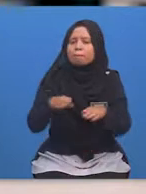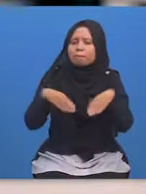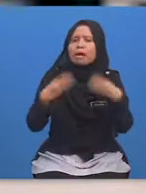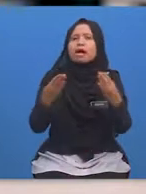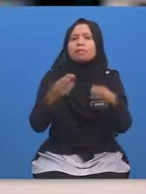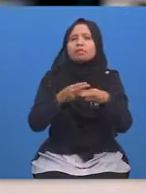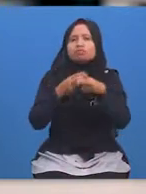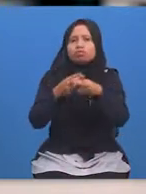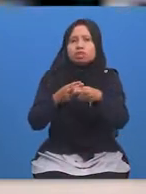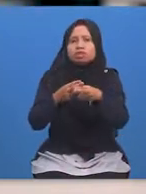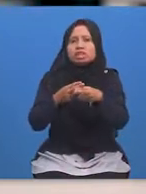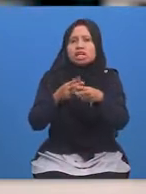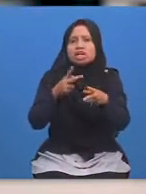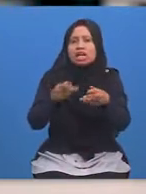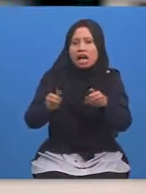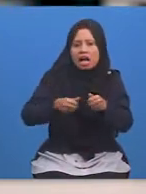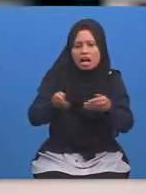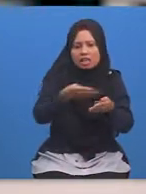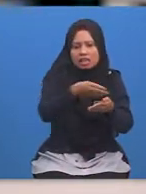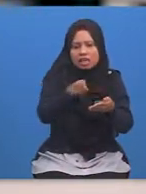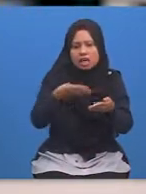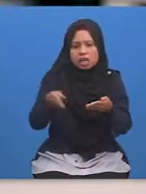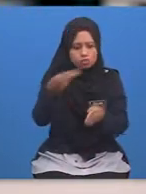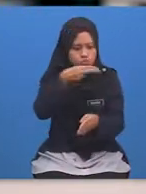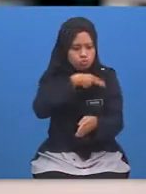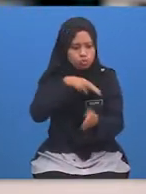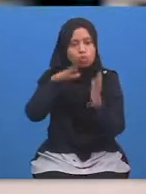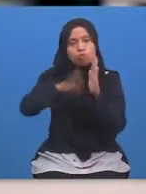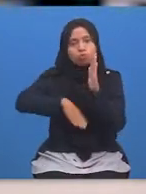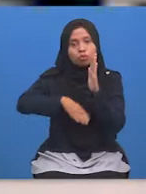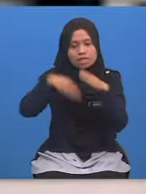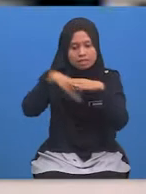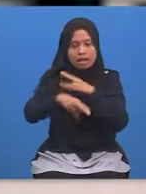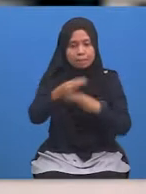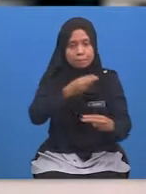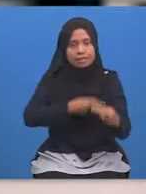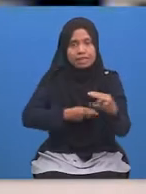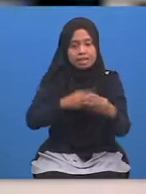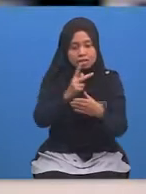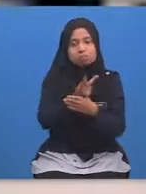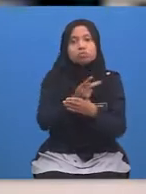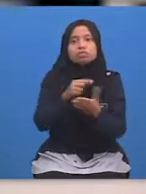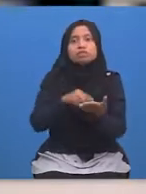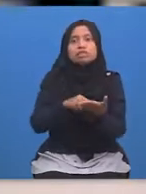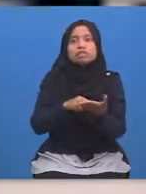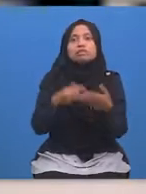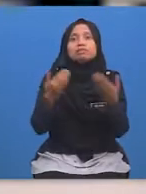Bagaimana pula dengan agihan untung rugi dalam perniagaan perkongsian ini?